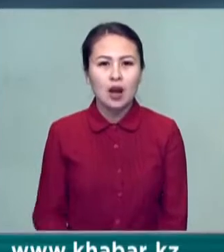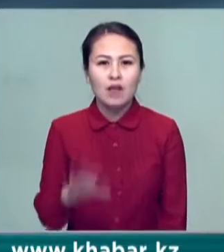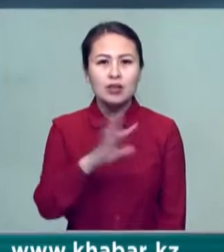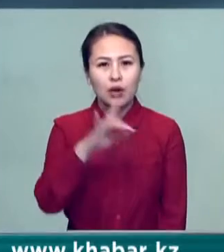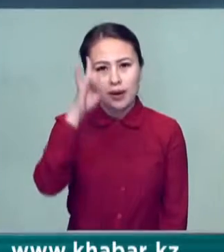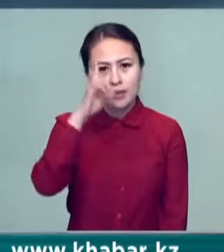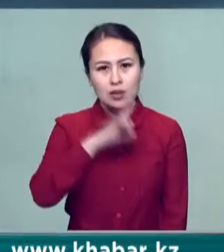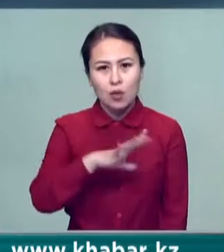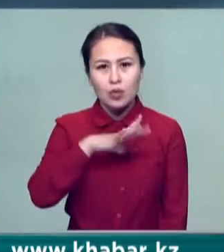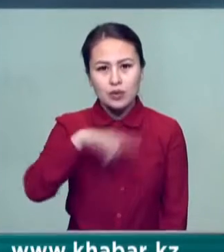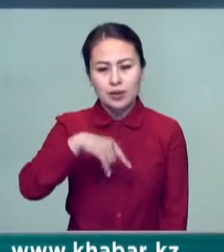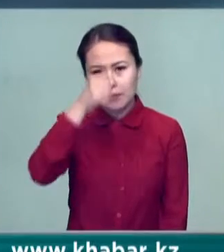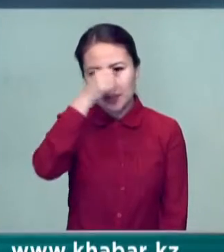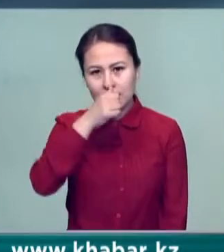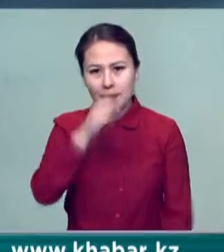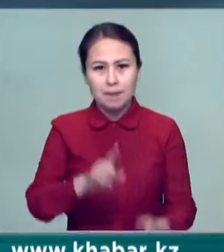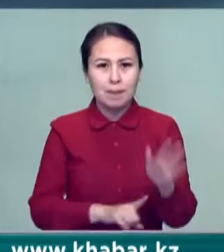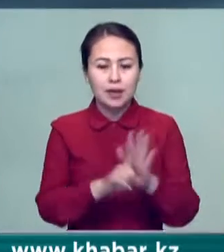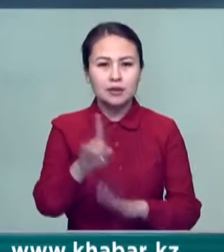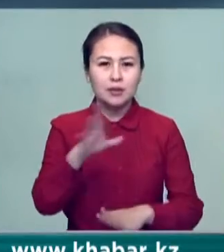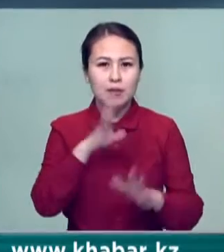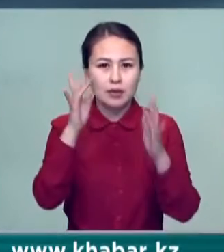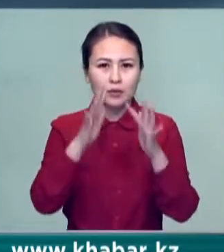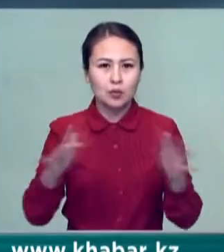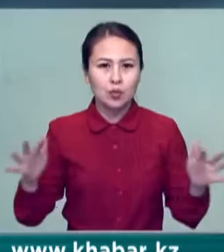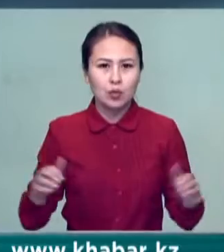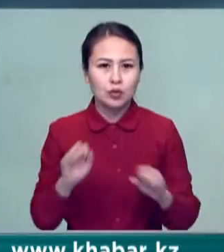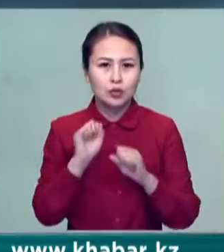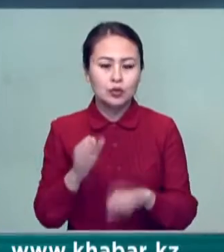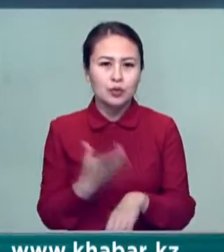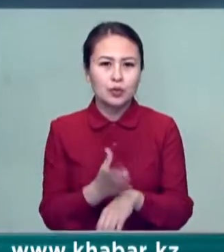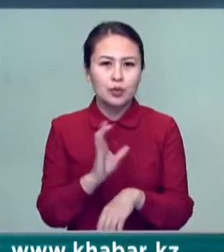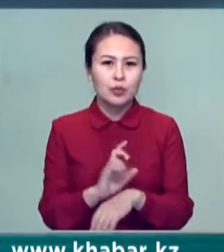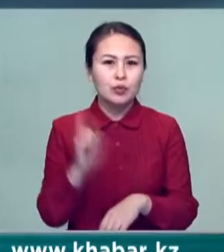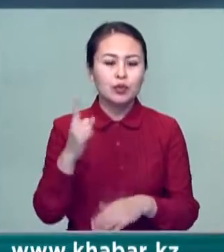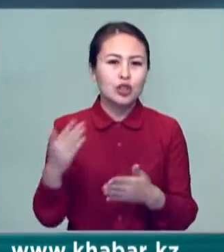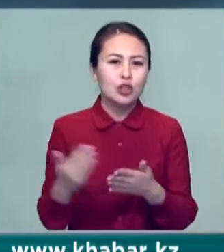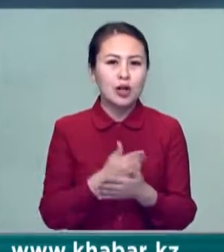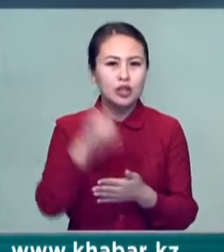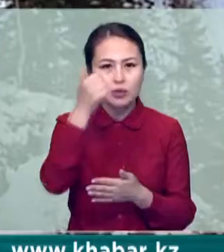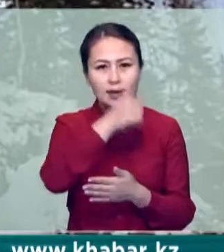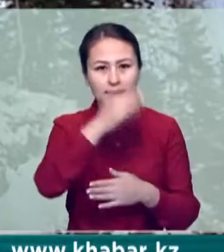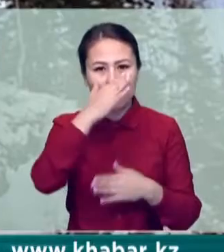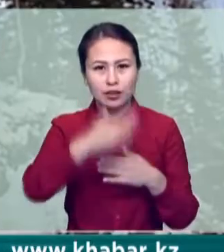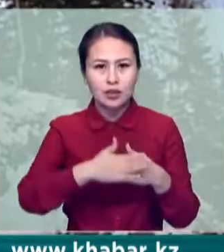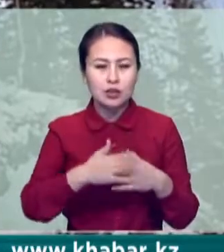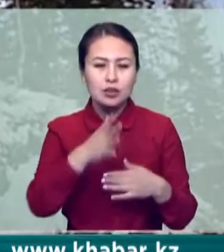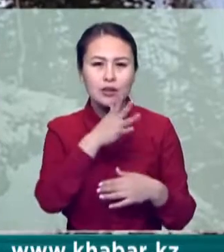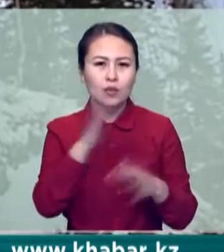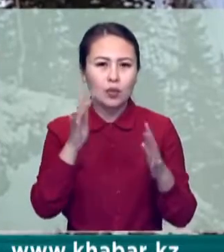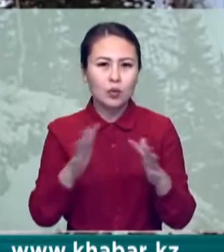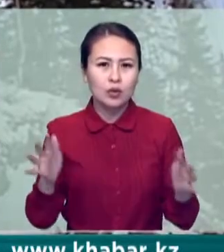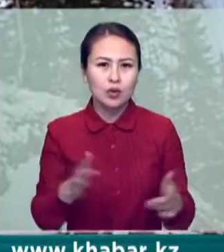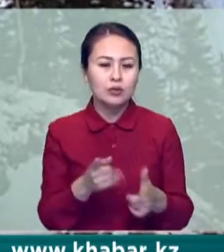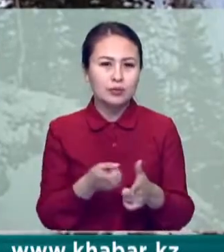Шығыс Қазақстанда осы айдың басынан бастап қылқан жапырақты орманды қорғау шаралар күшейтілді. Өйткені жаңа жыл қарсаңында жасыл